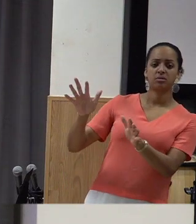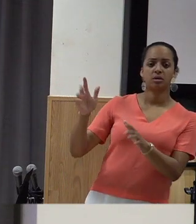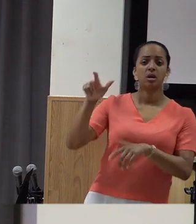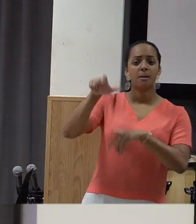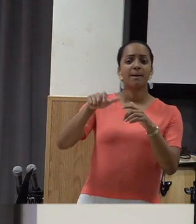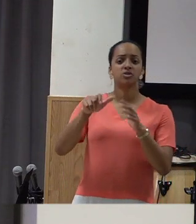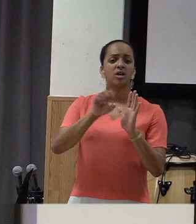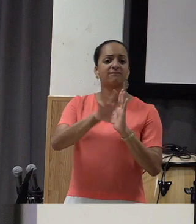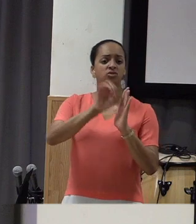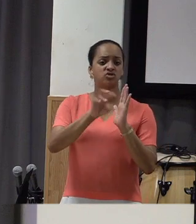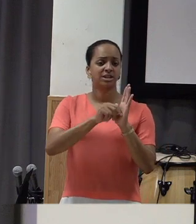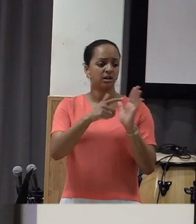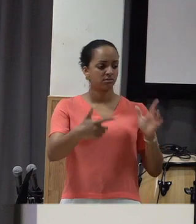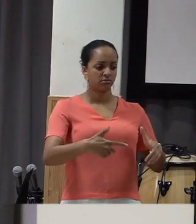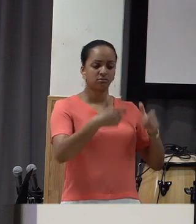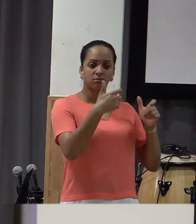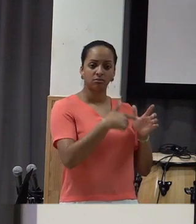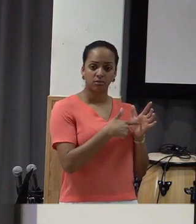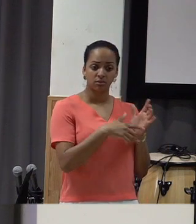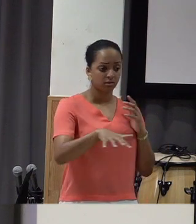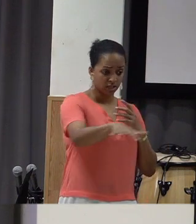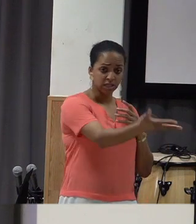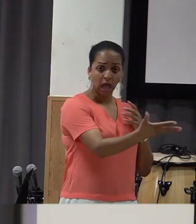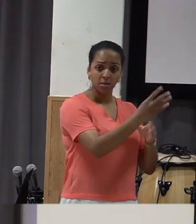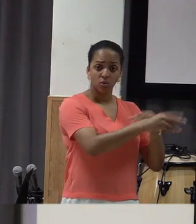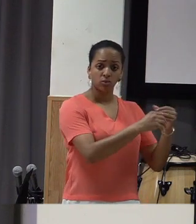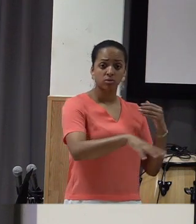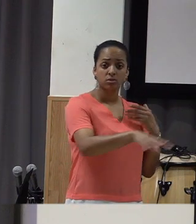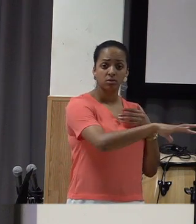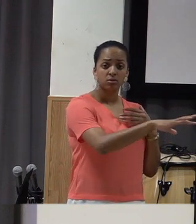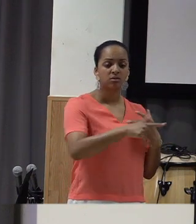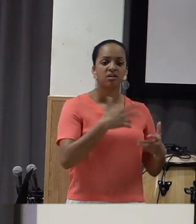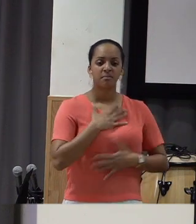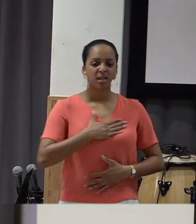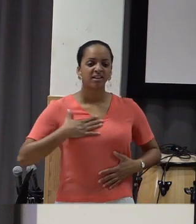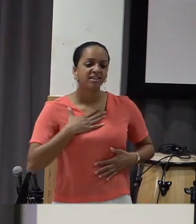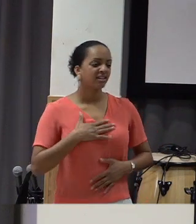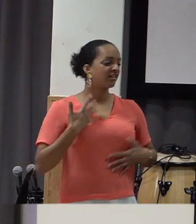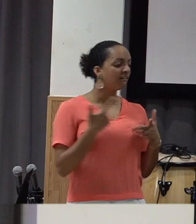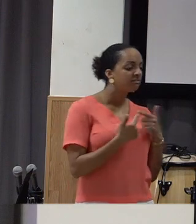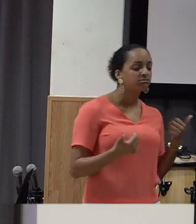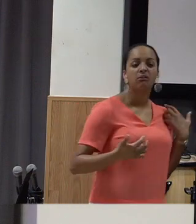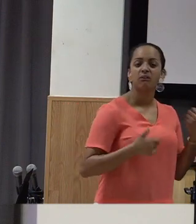l'évangile. Cela fait référence aux richesses du monde, à ce qui est passager, aux avantages, aux plaisirs, etc.